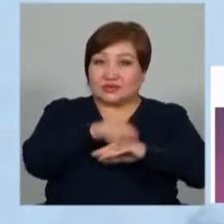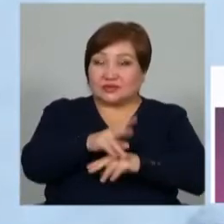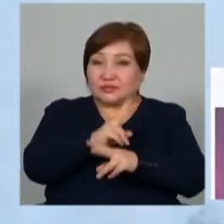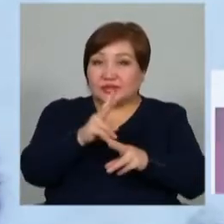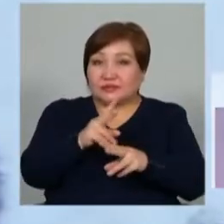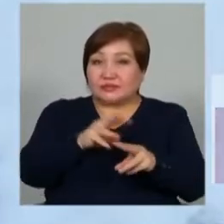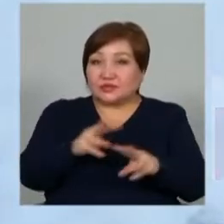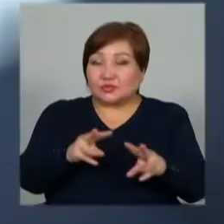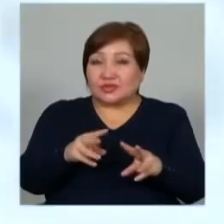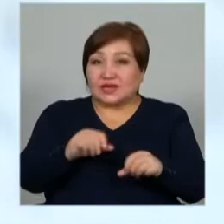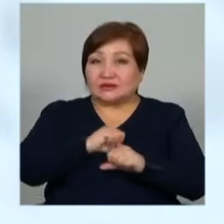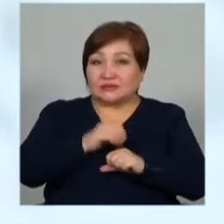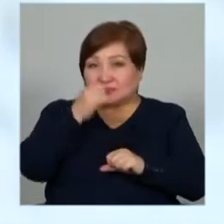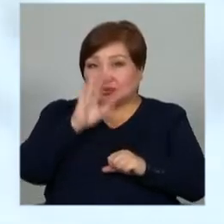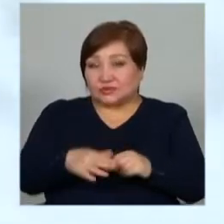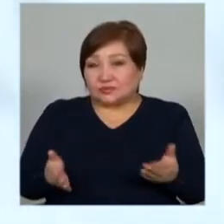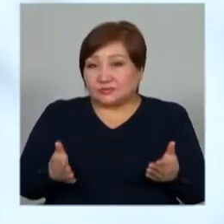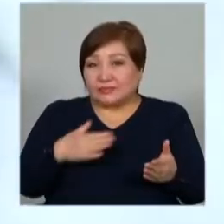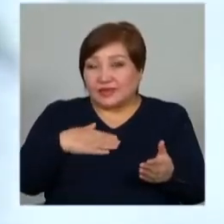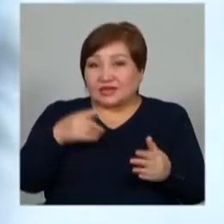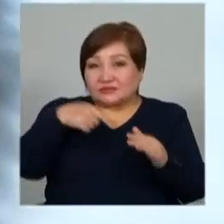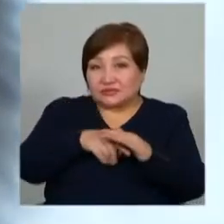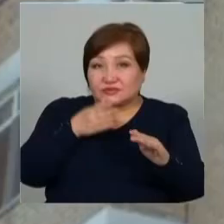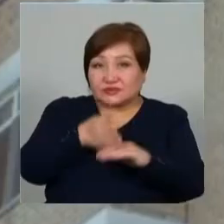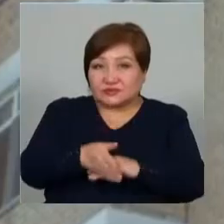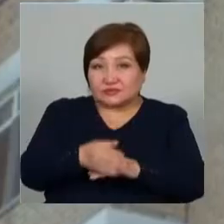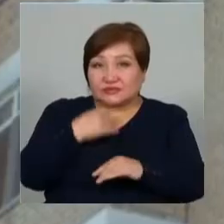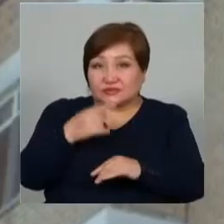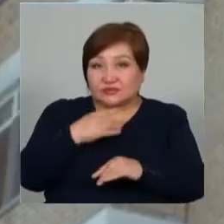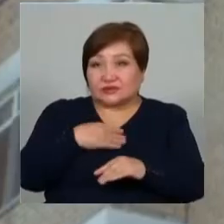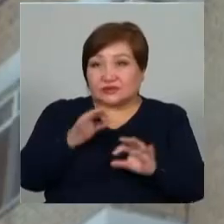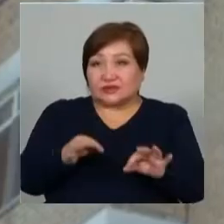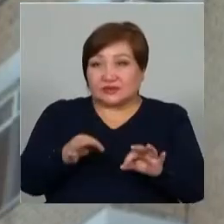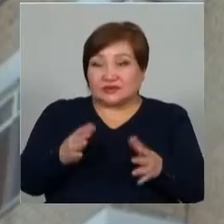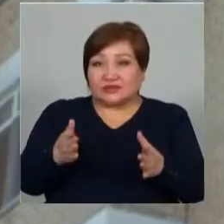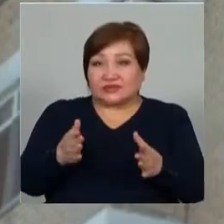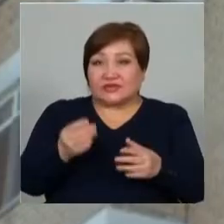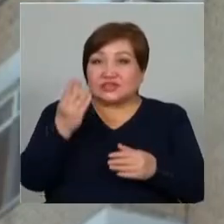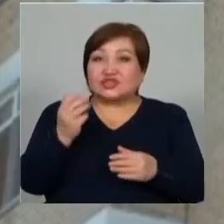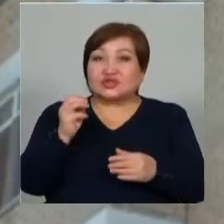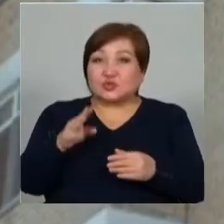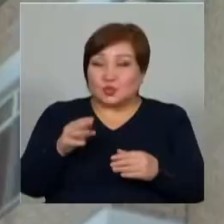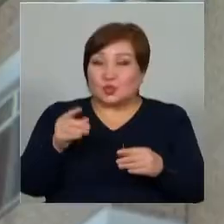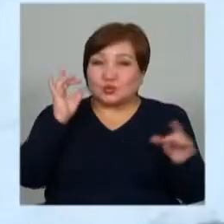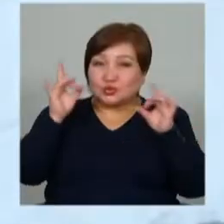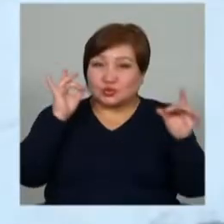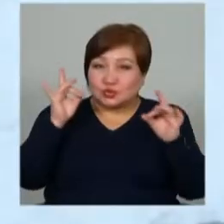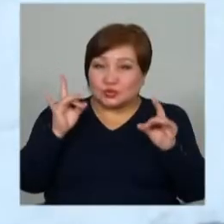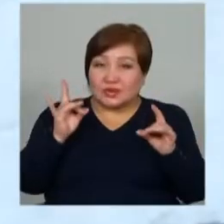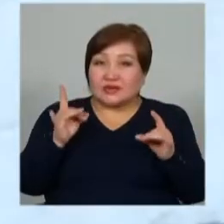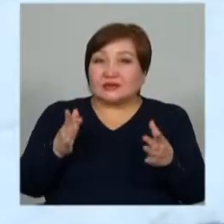Біздің децибел нормальный дейді. Ішіне кірдімді айттым, сендердің қалай шумка? Шум изоляция деген бар ма? Жоқ, шум изоляция салған жоқ